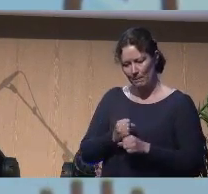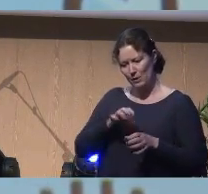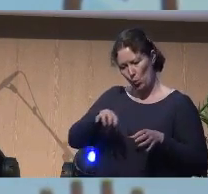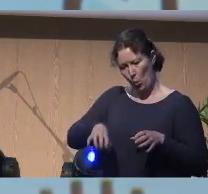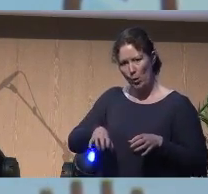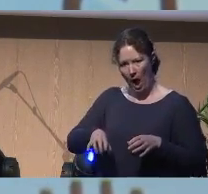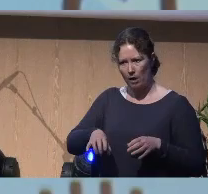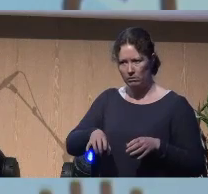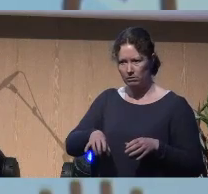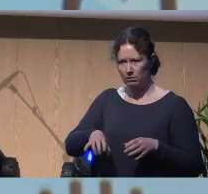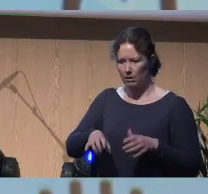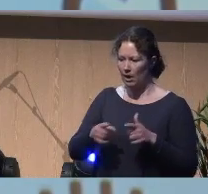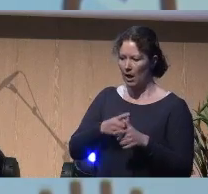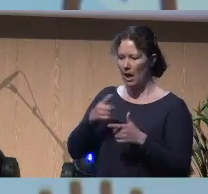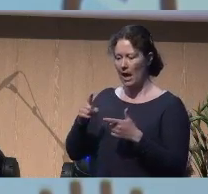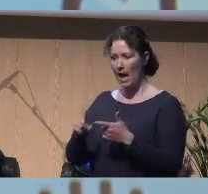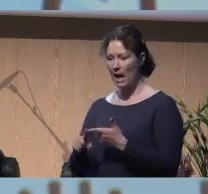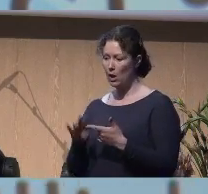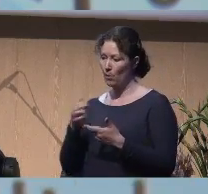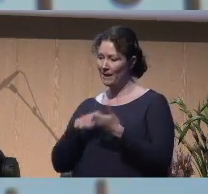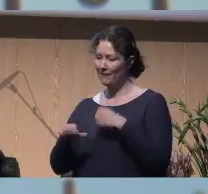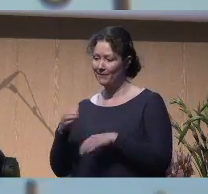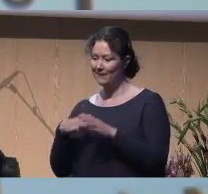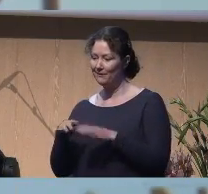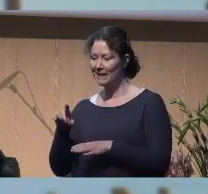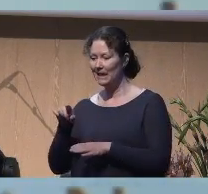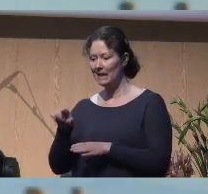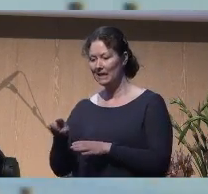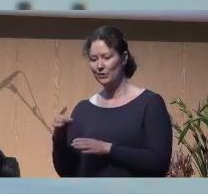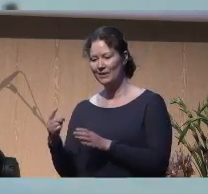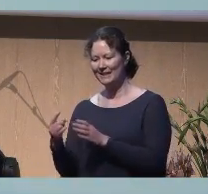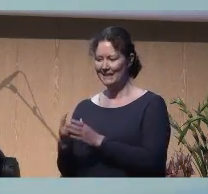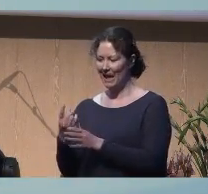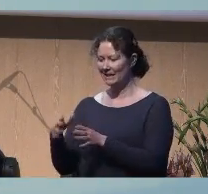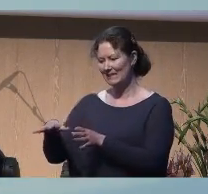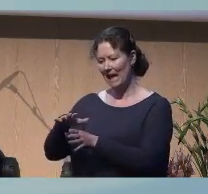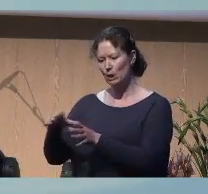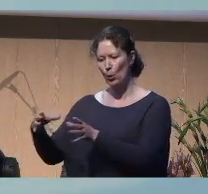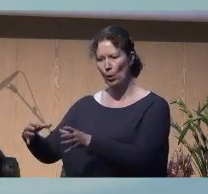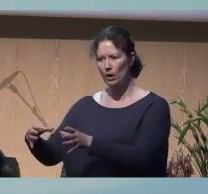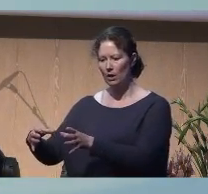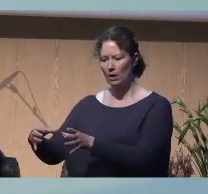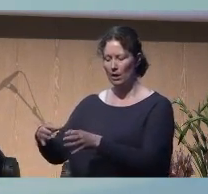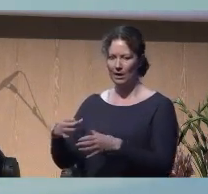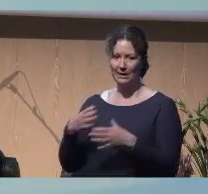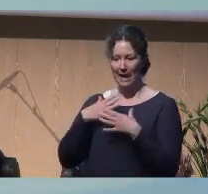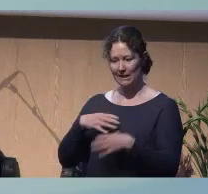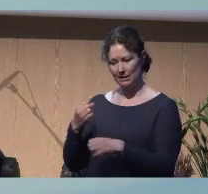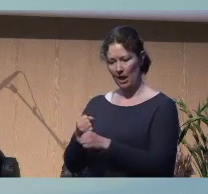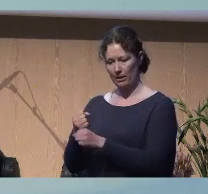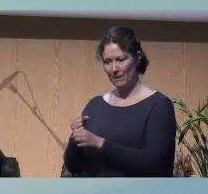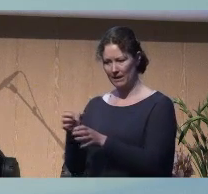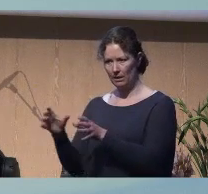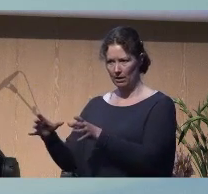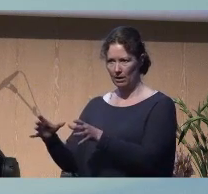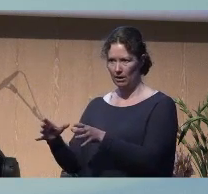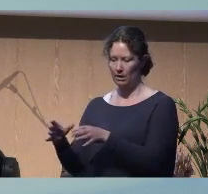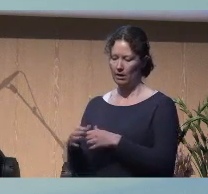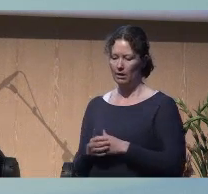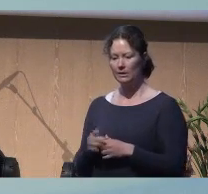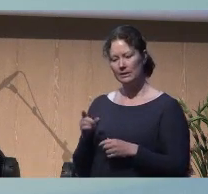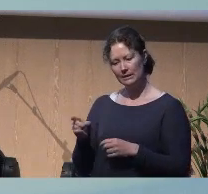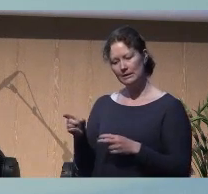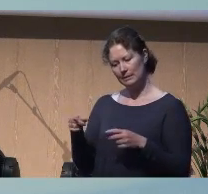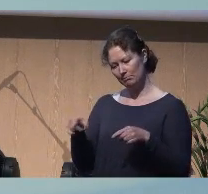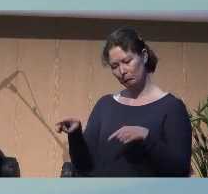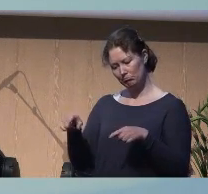lokalt, eller det frivillig ideell sektor i helsearbeidet som sådan, spille en